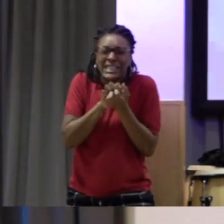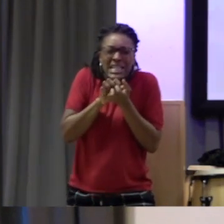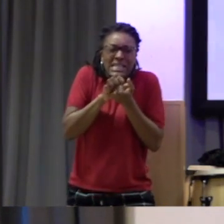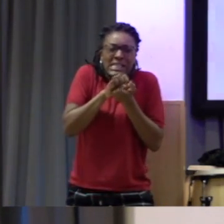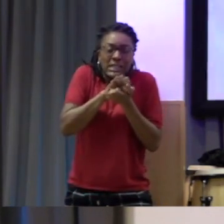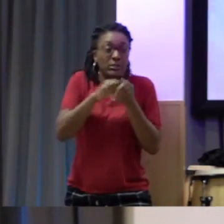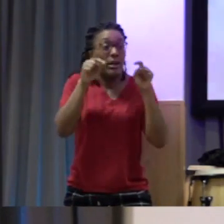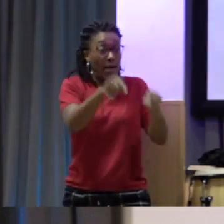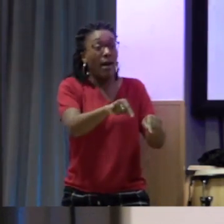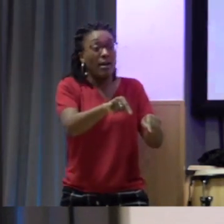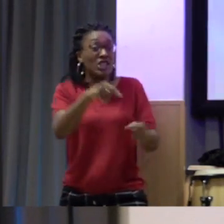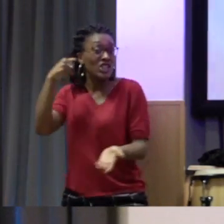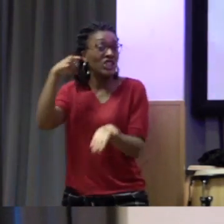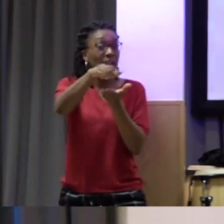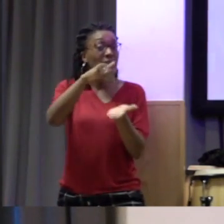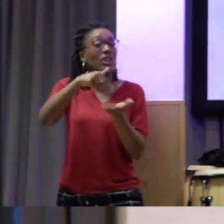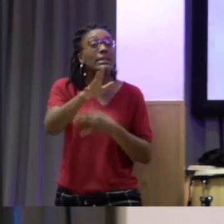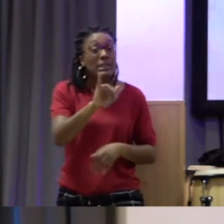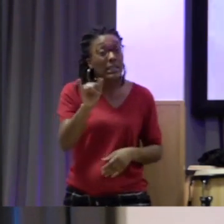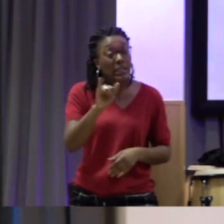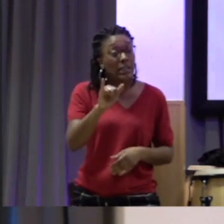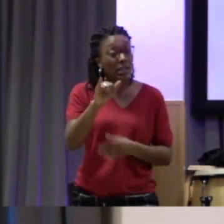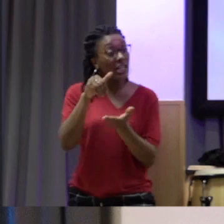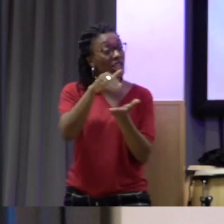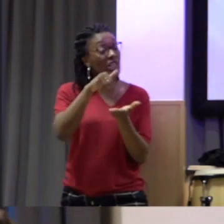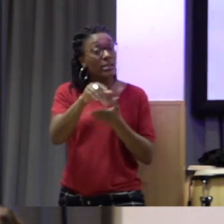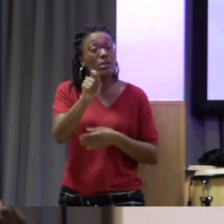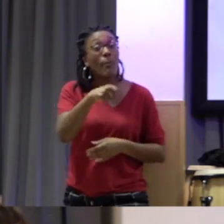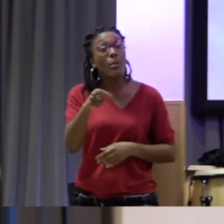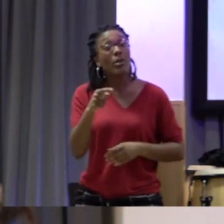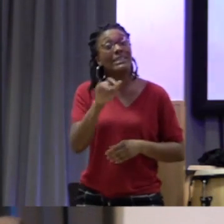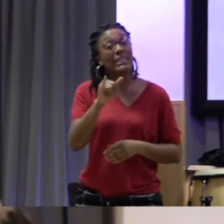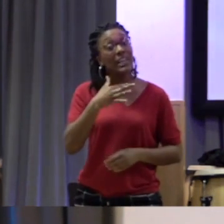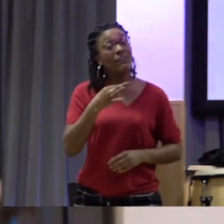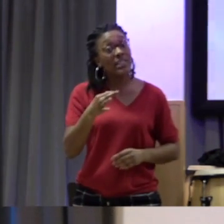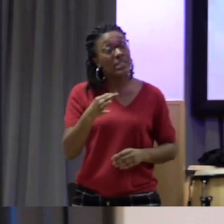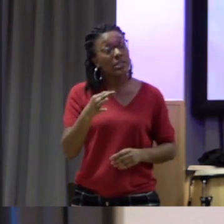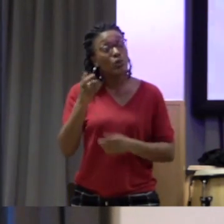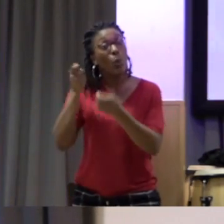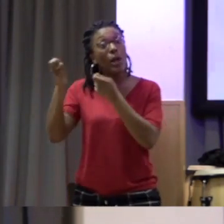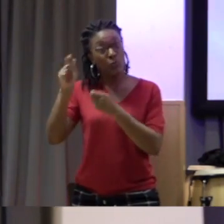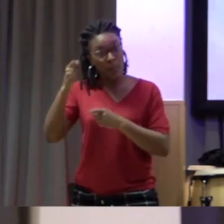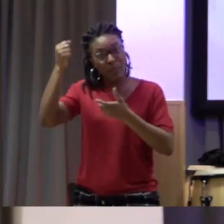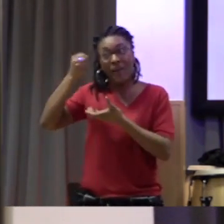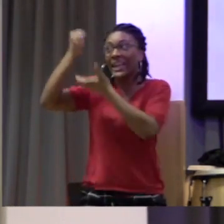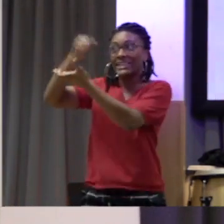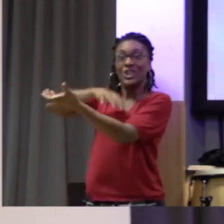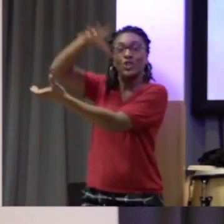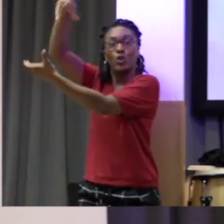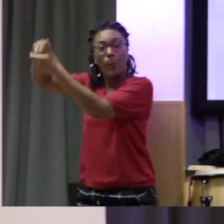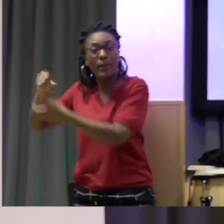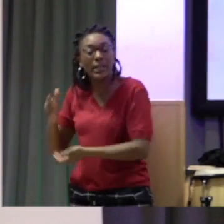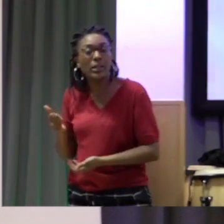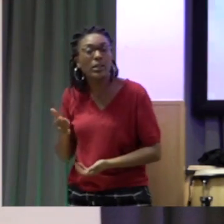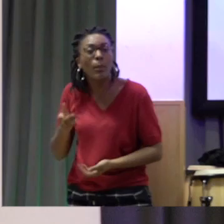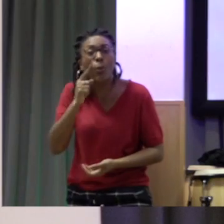Ceux qui seront chassés sont vraisemblablement ceux qui auront dû hériter du royaume des dieux. » Parce que de ce que nous